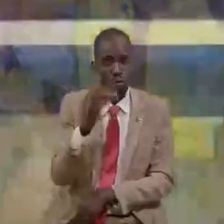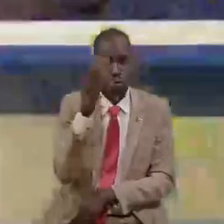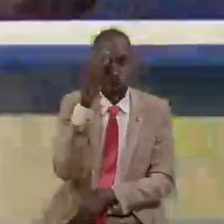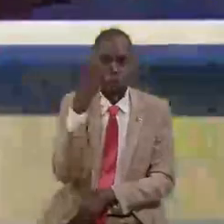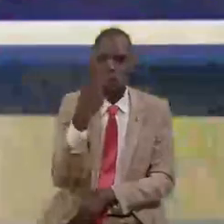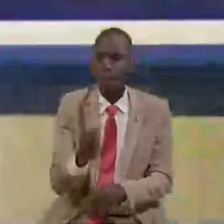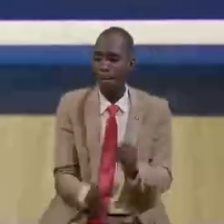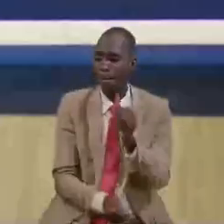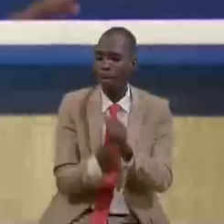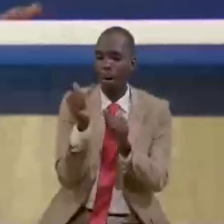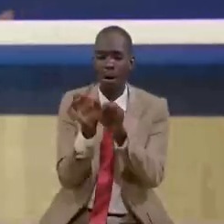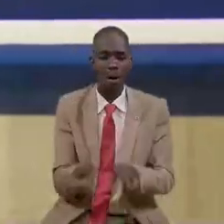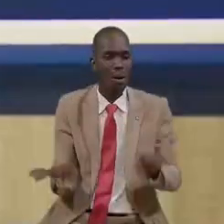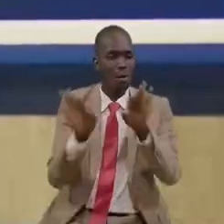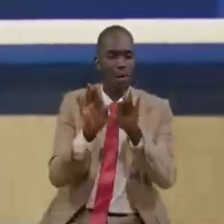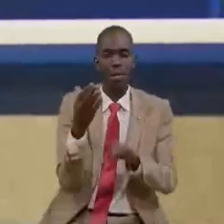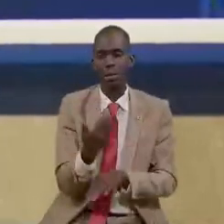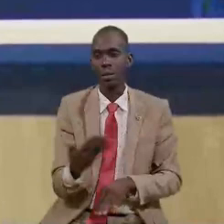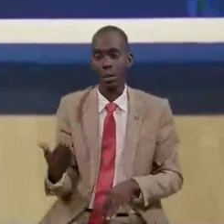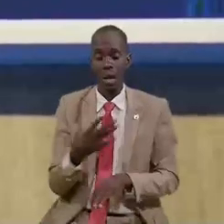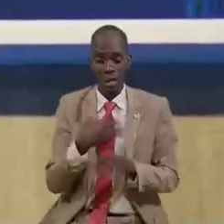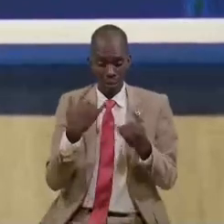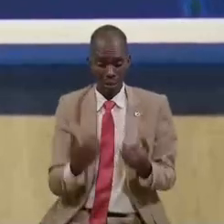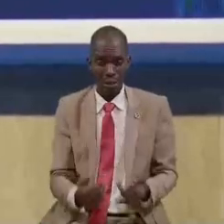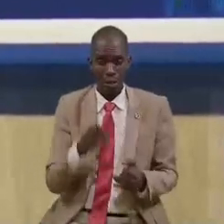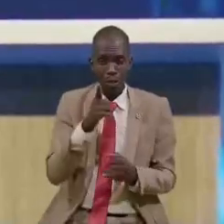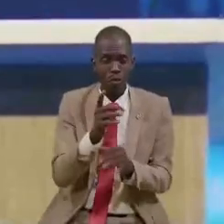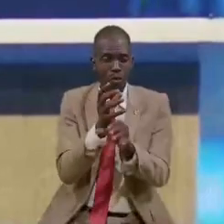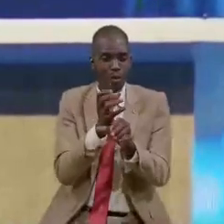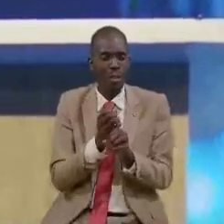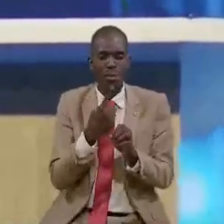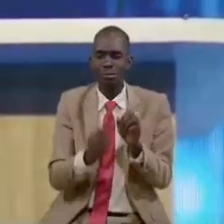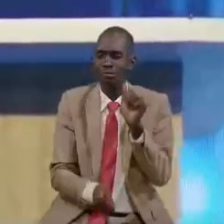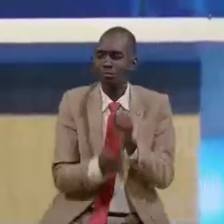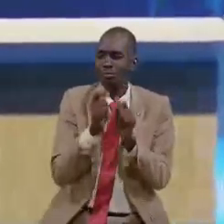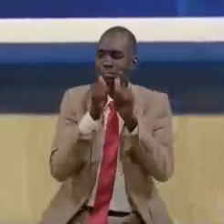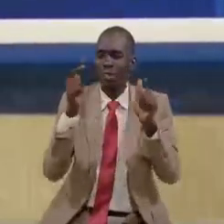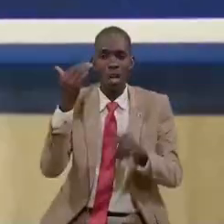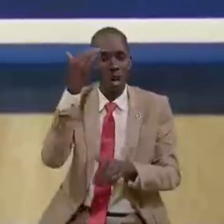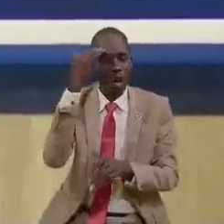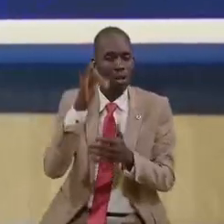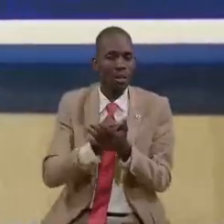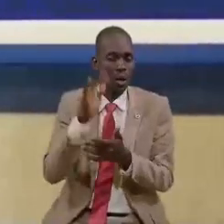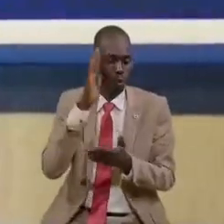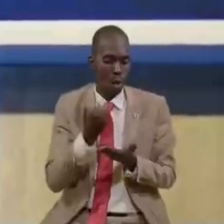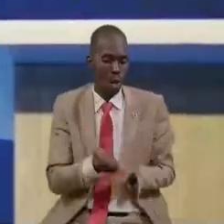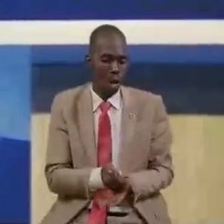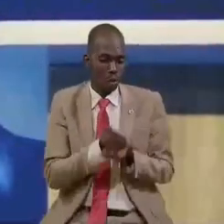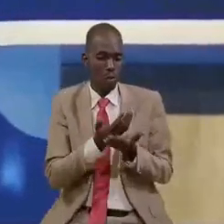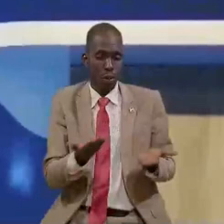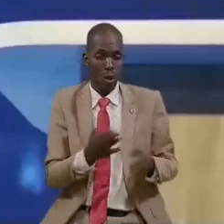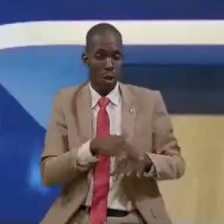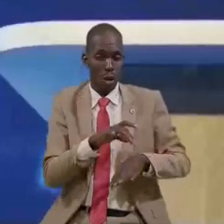importante, vous avez la plus grande connaissance qui puisse vous servir ici sur terre et vous servir pour